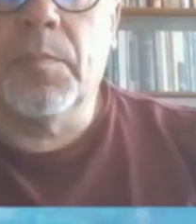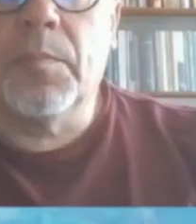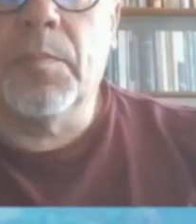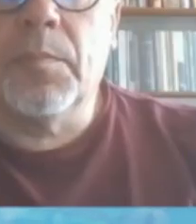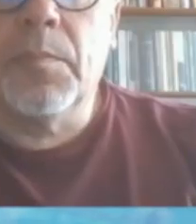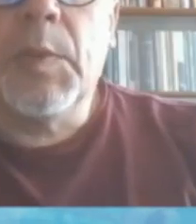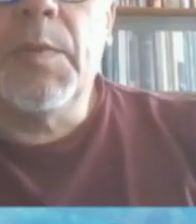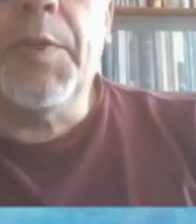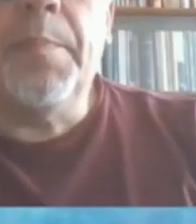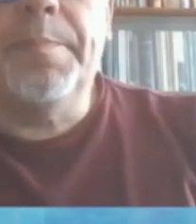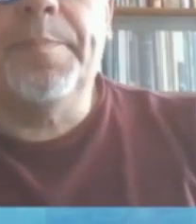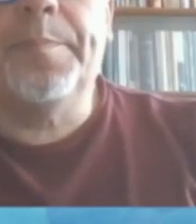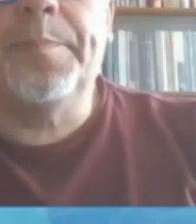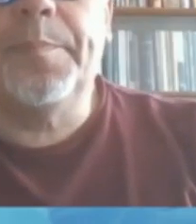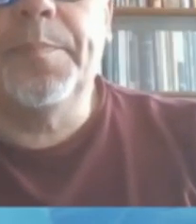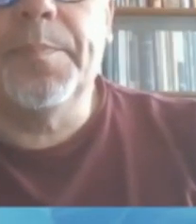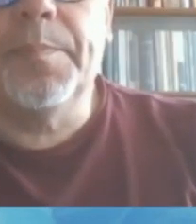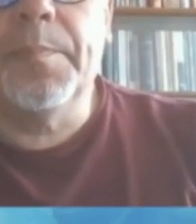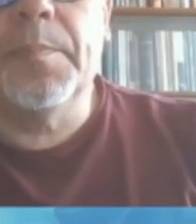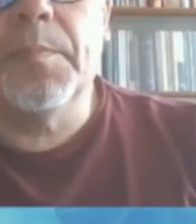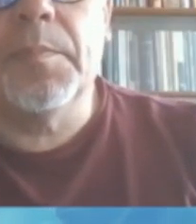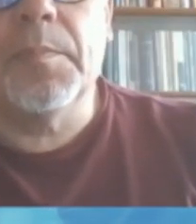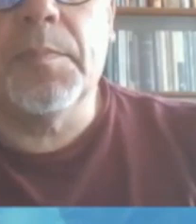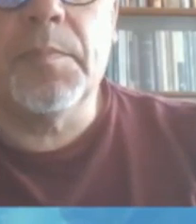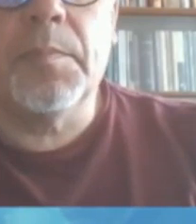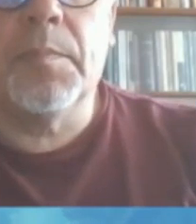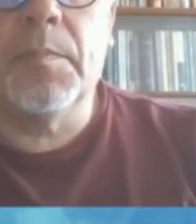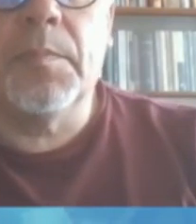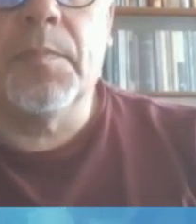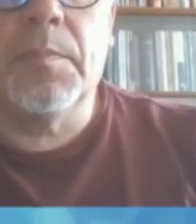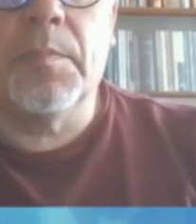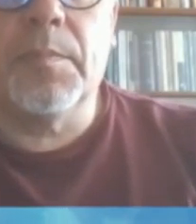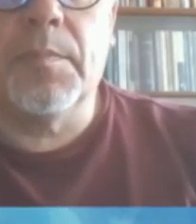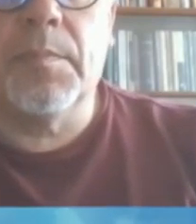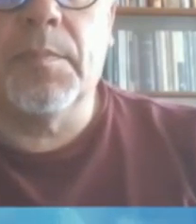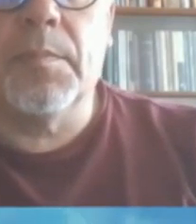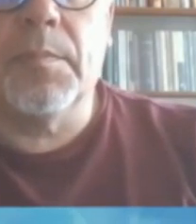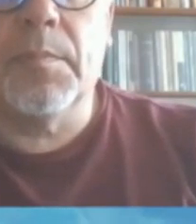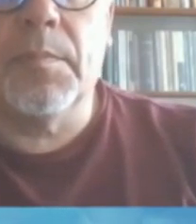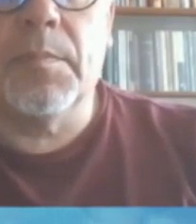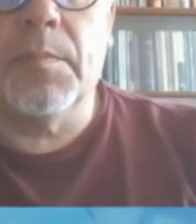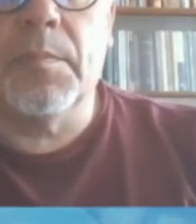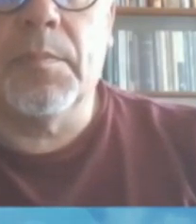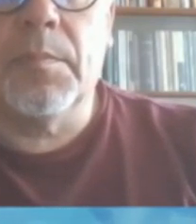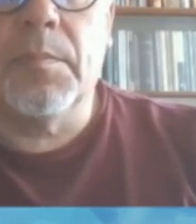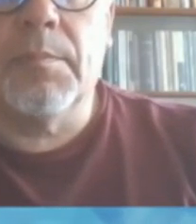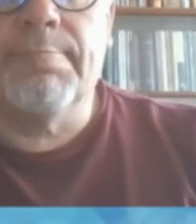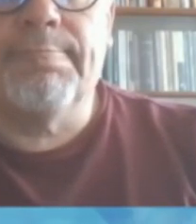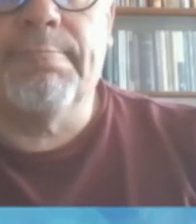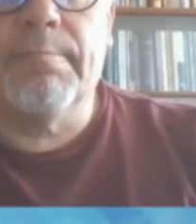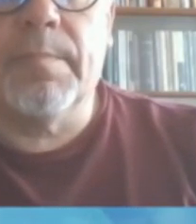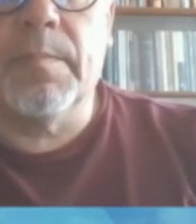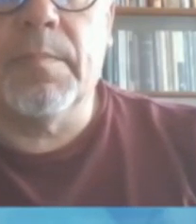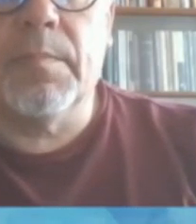dieną, Aidai. Sveiki. Taigi, pirmiausia, kaip bendrai vertinate šiandien Seime skaitytą prezidento Gitano